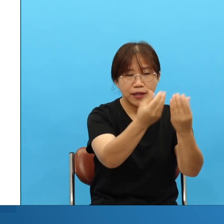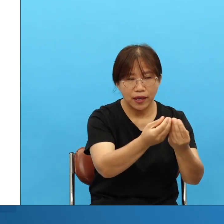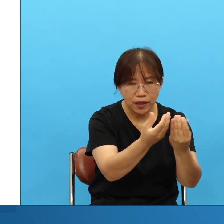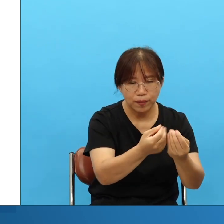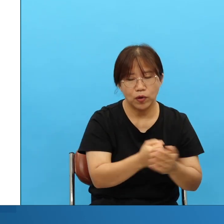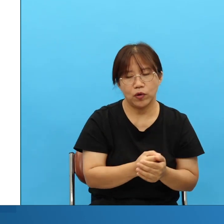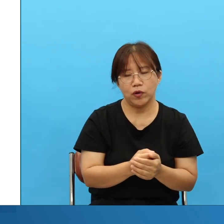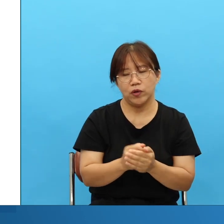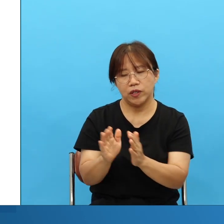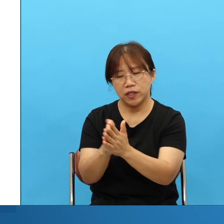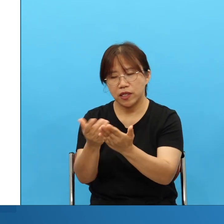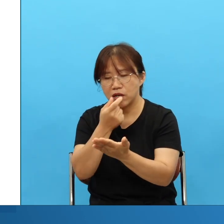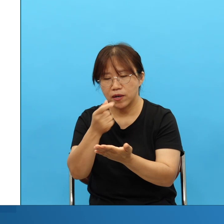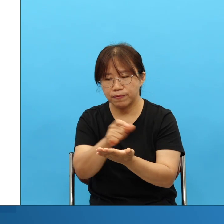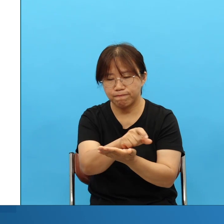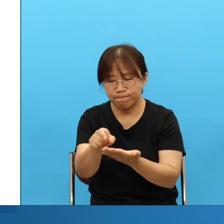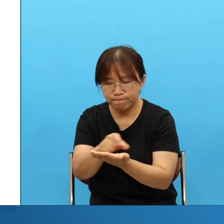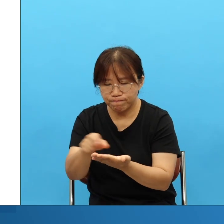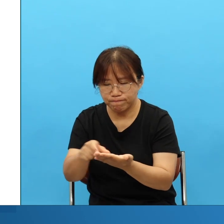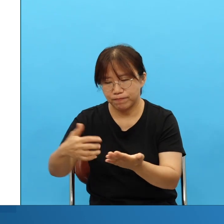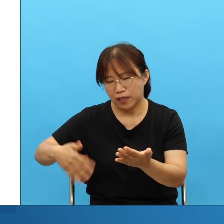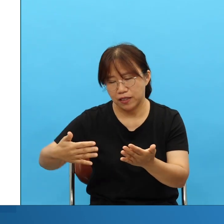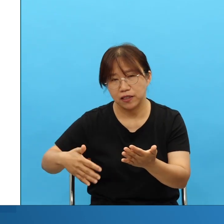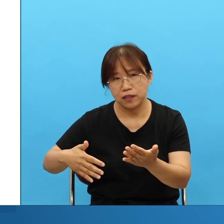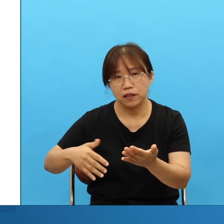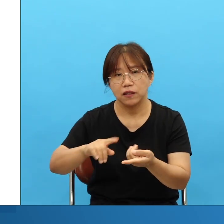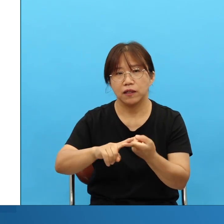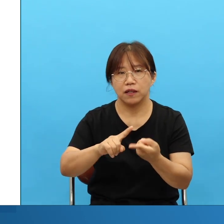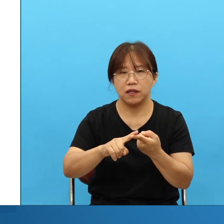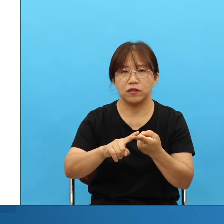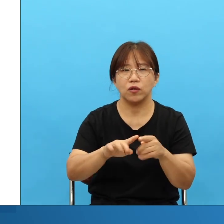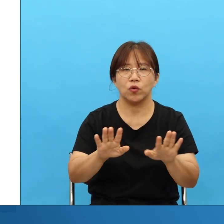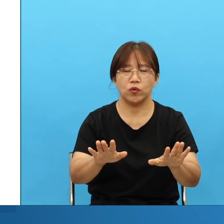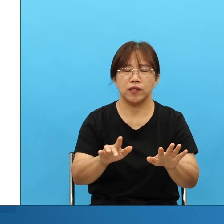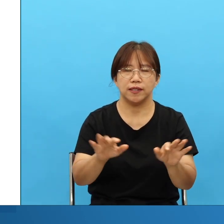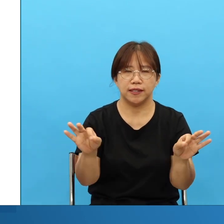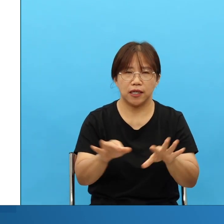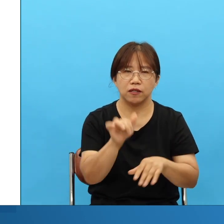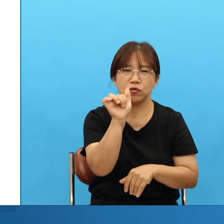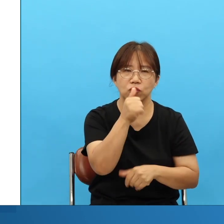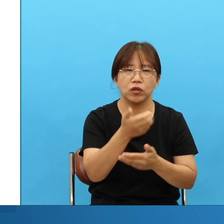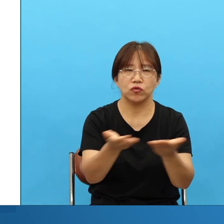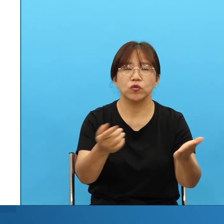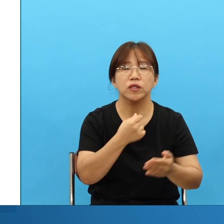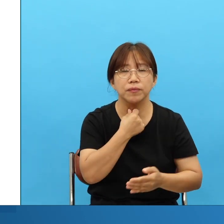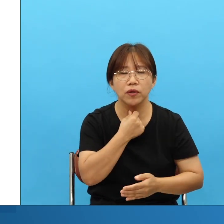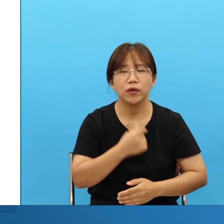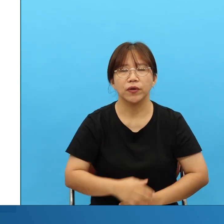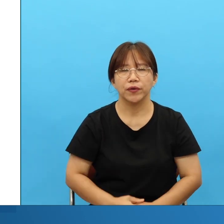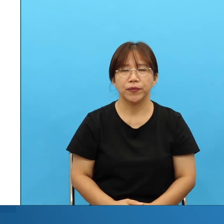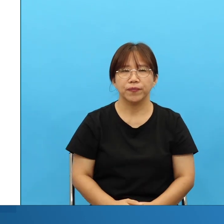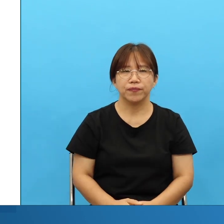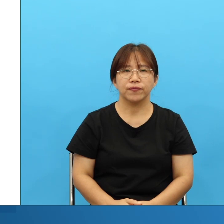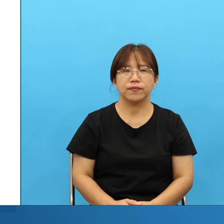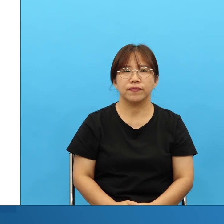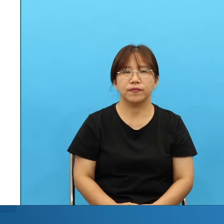적은 사례도 있어요. 그것을 제가 좀 소개해 드릴게요. 다음.